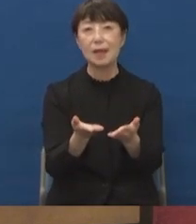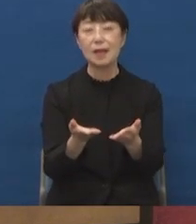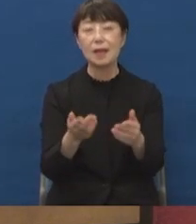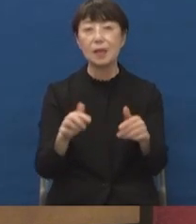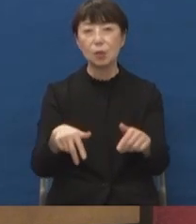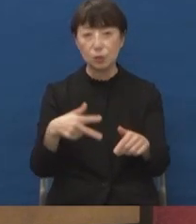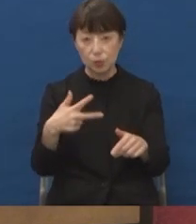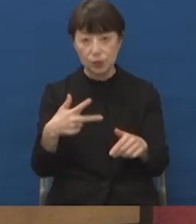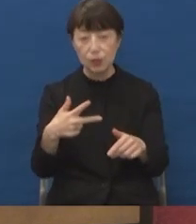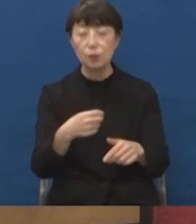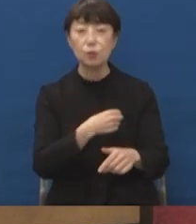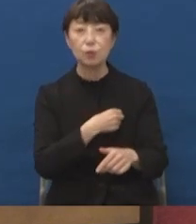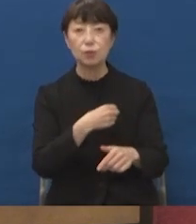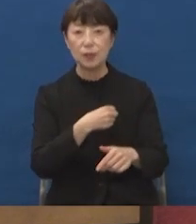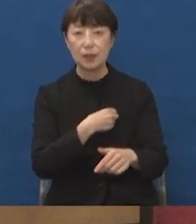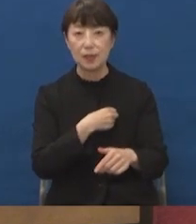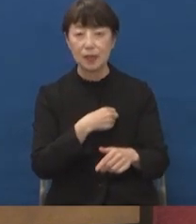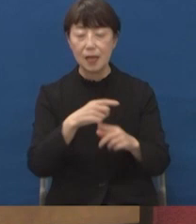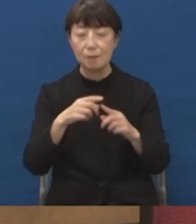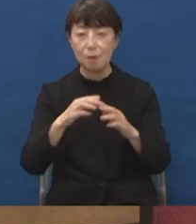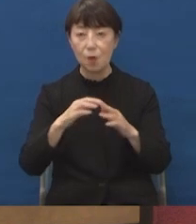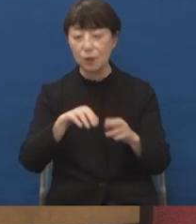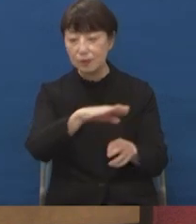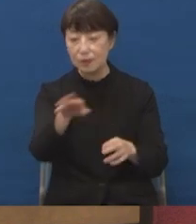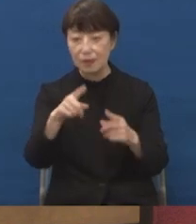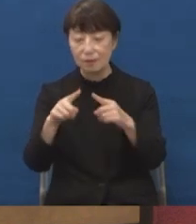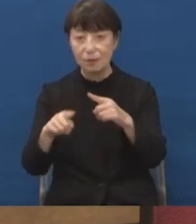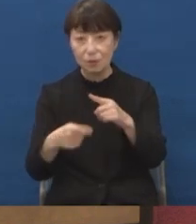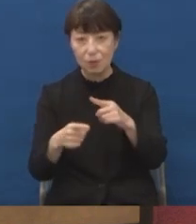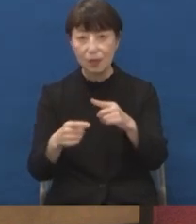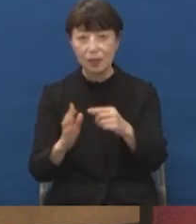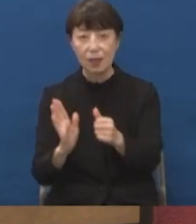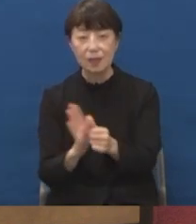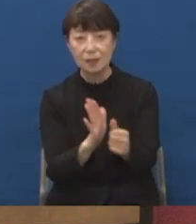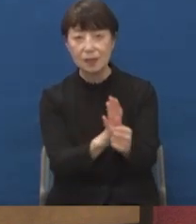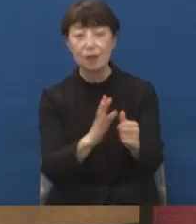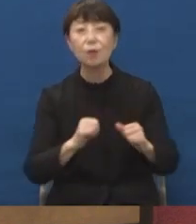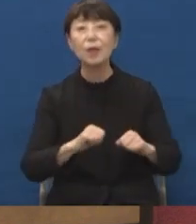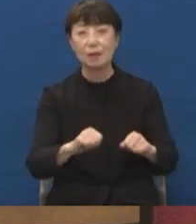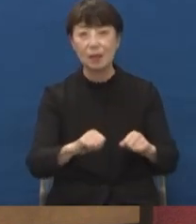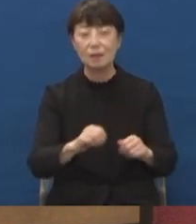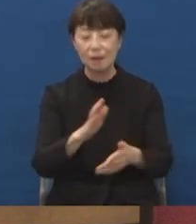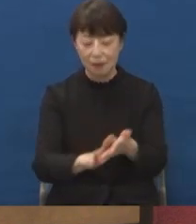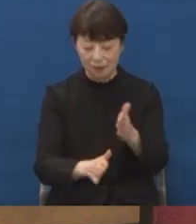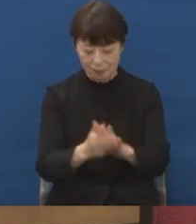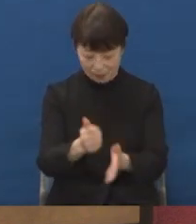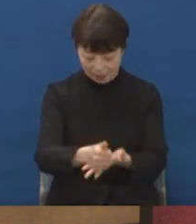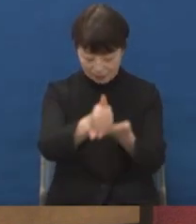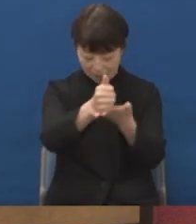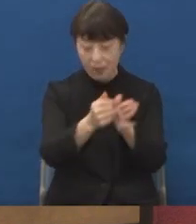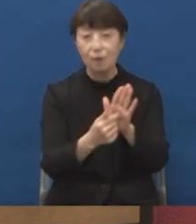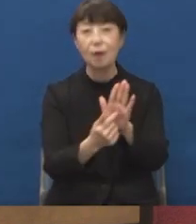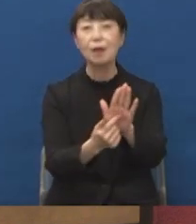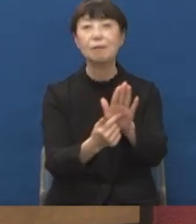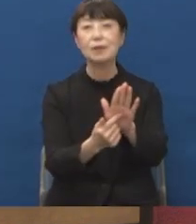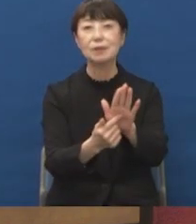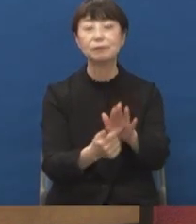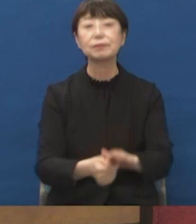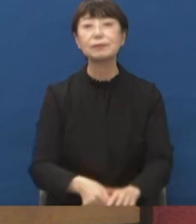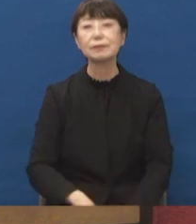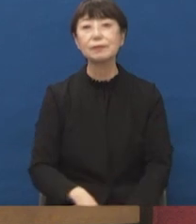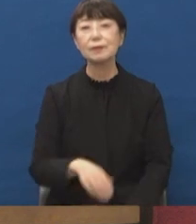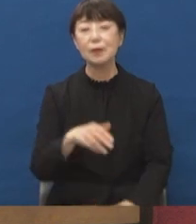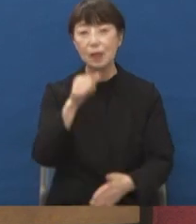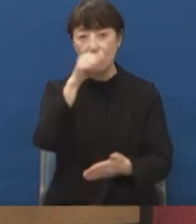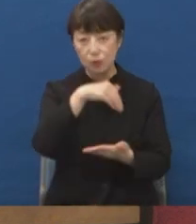皆様が全庁を挙げて被災地支援に取り組んでいただいておりますことに、改めて敬意を表します。そして、本予算